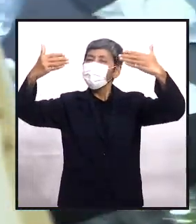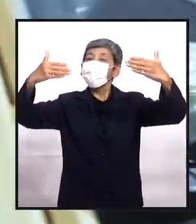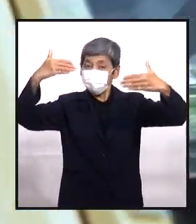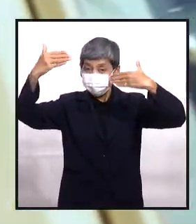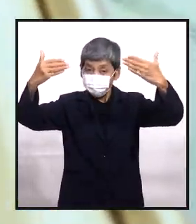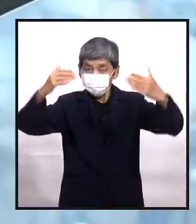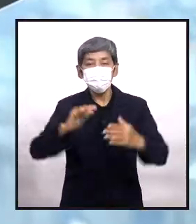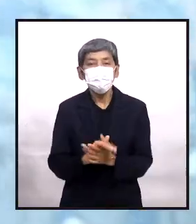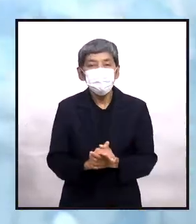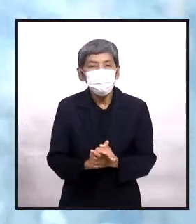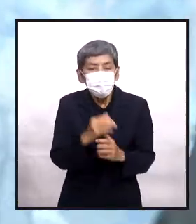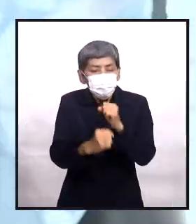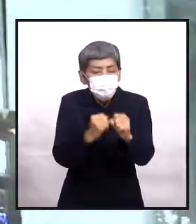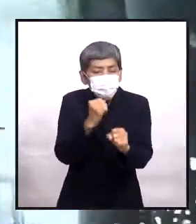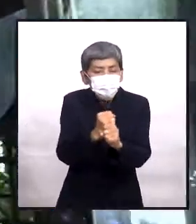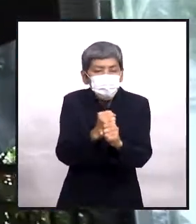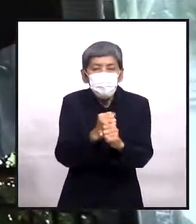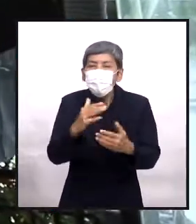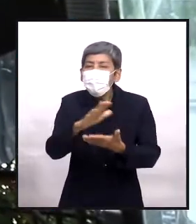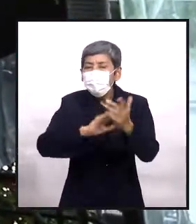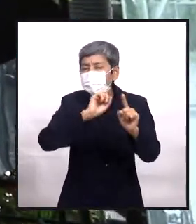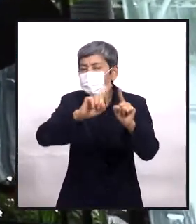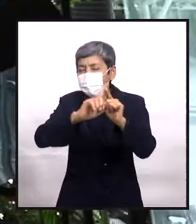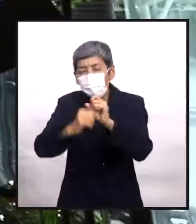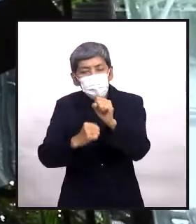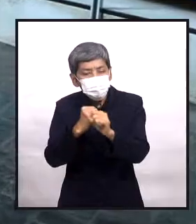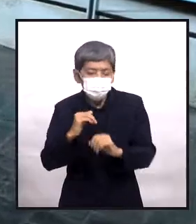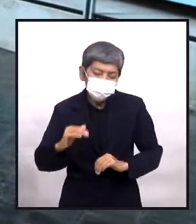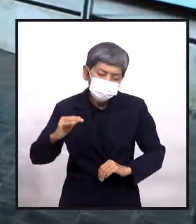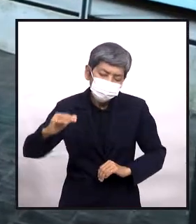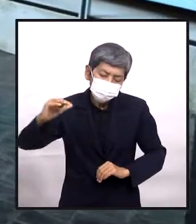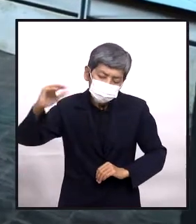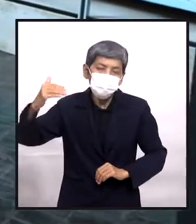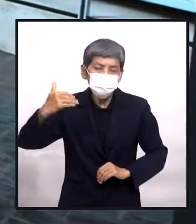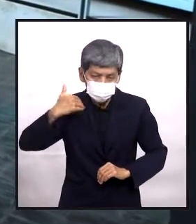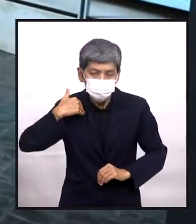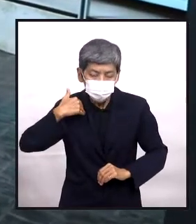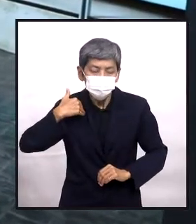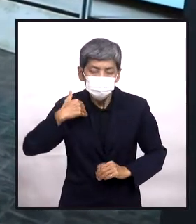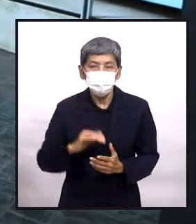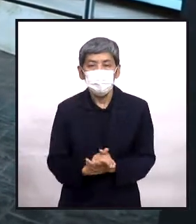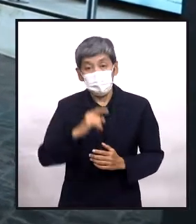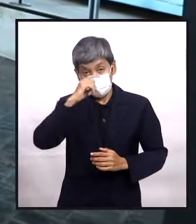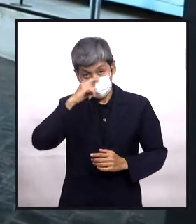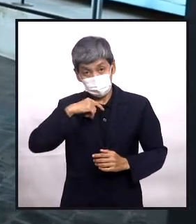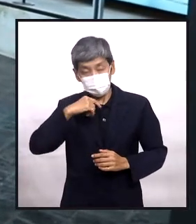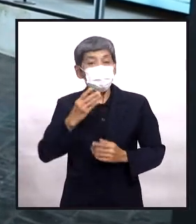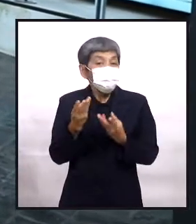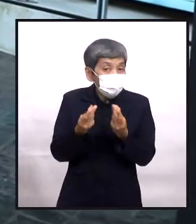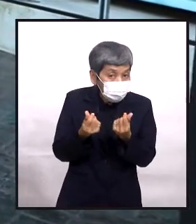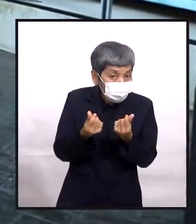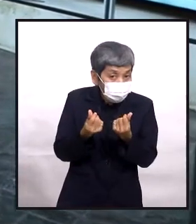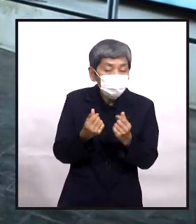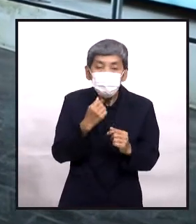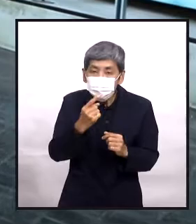ย่อยค่าเฉลี่ยอายุขัยของคนประเทศต่างๆคนมาเยี่ยมชมก็กดได้ของไทยตอนนี้อยู่ที่เท่า